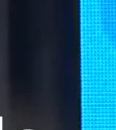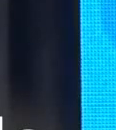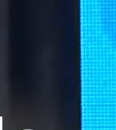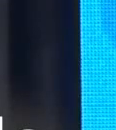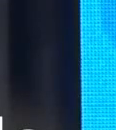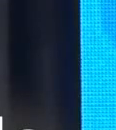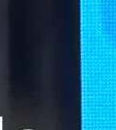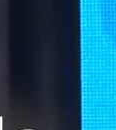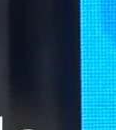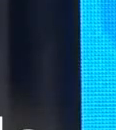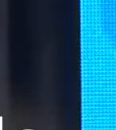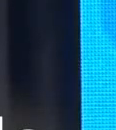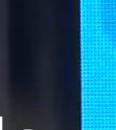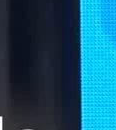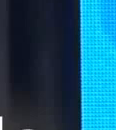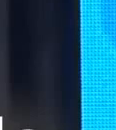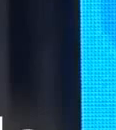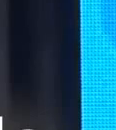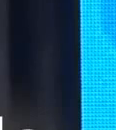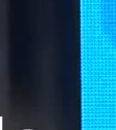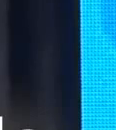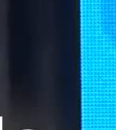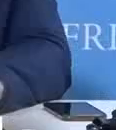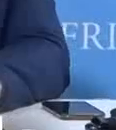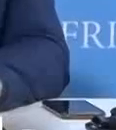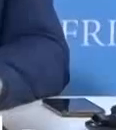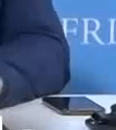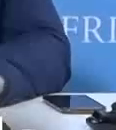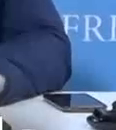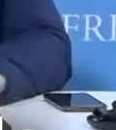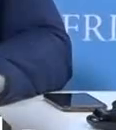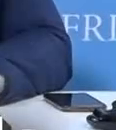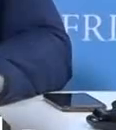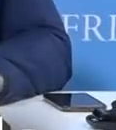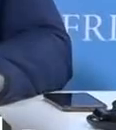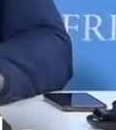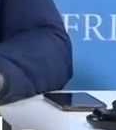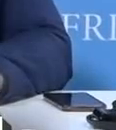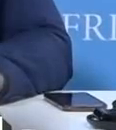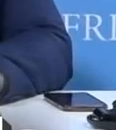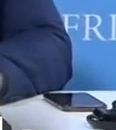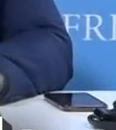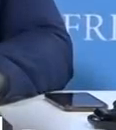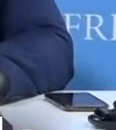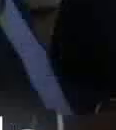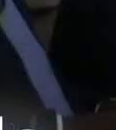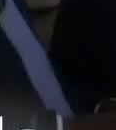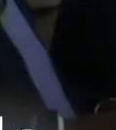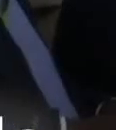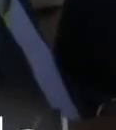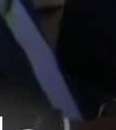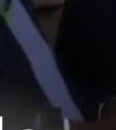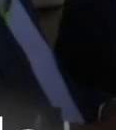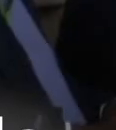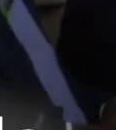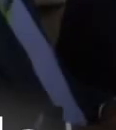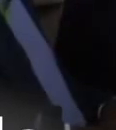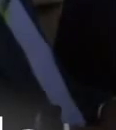Discours de circonstance. Allocution du chef de l'État à suivre dans un instant.